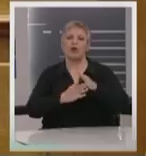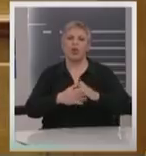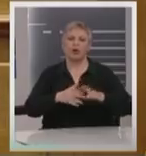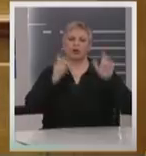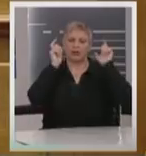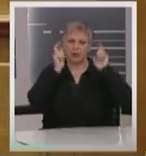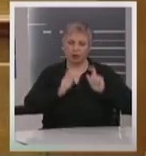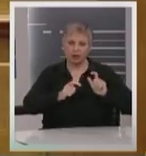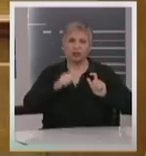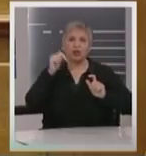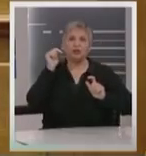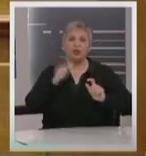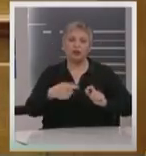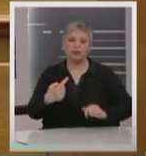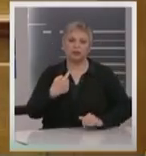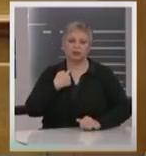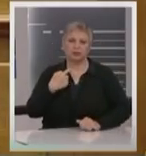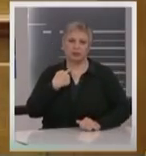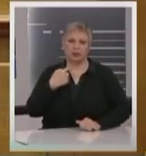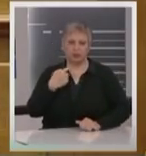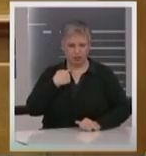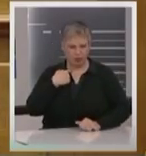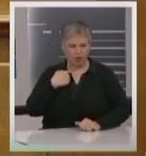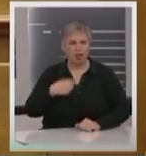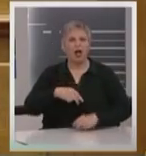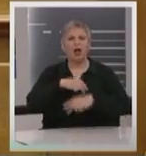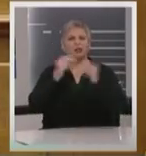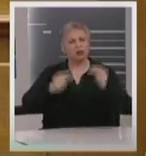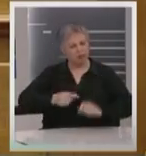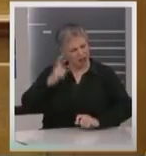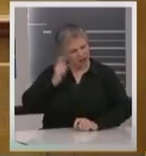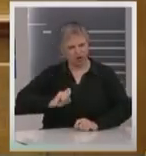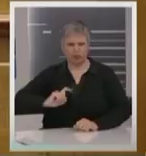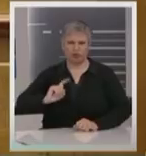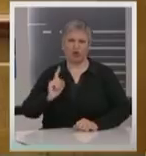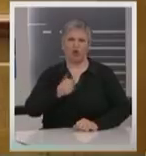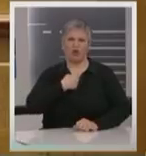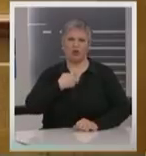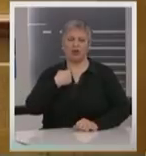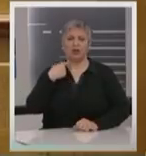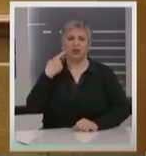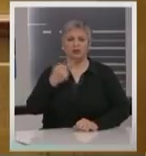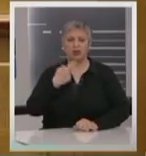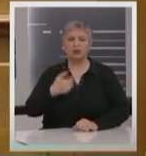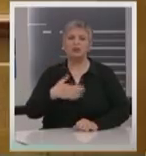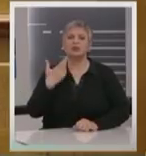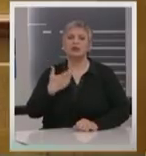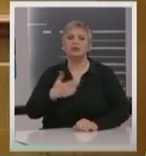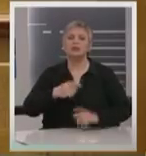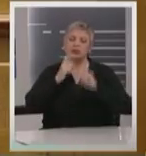άκαρπη. Το αποτέλεσμα είναι γνωστό σε όλους. Οδηγήθηκε η χώρα σε πρόωρες